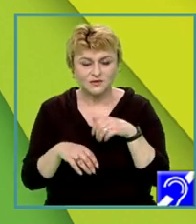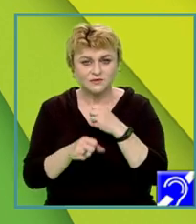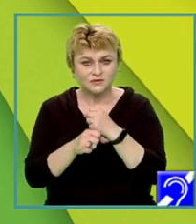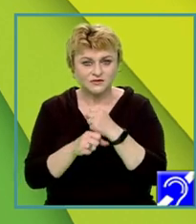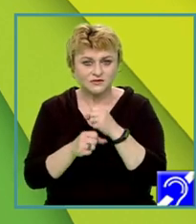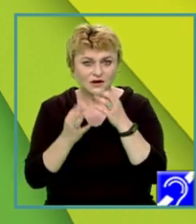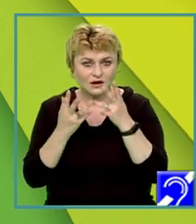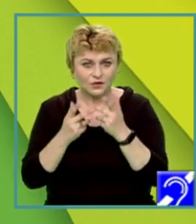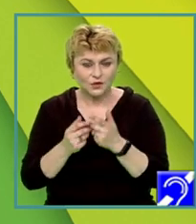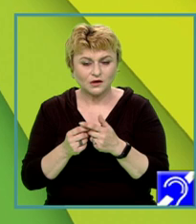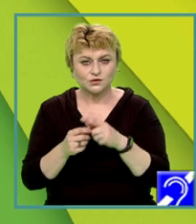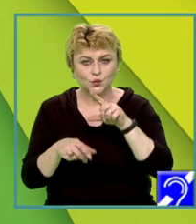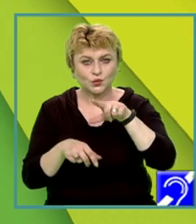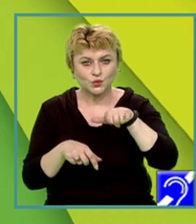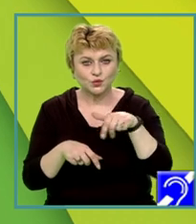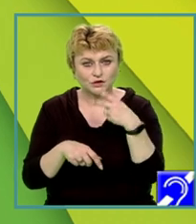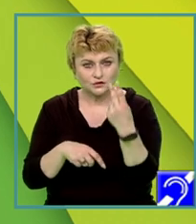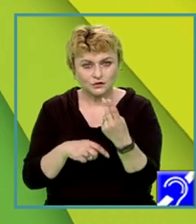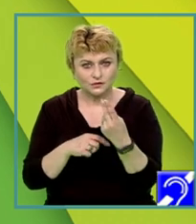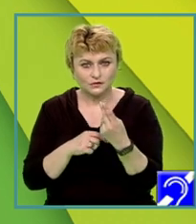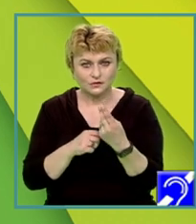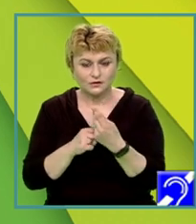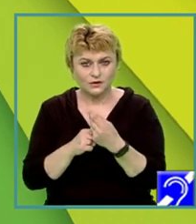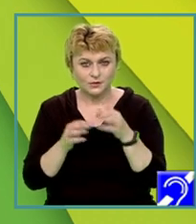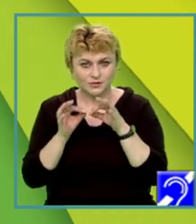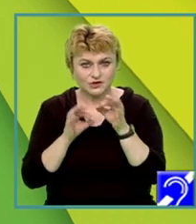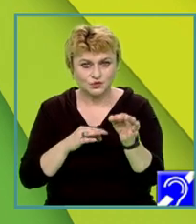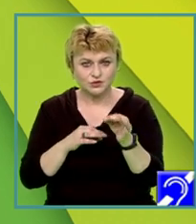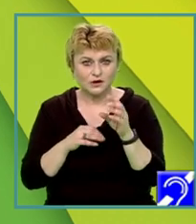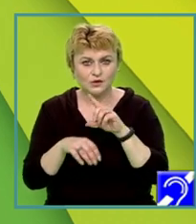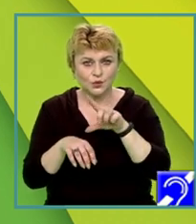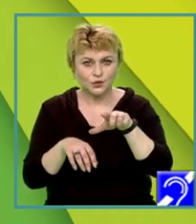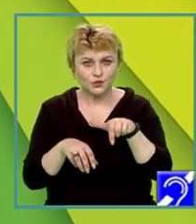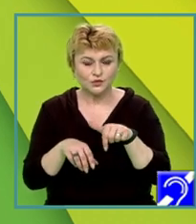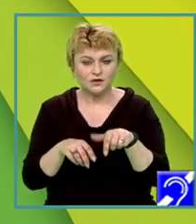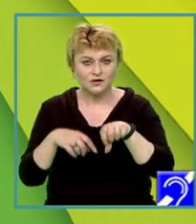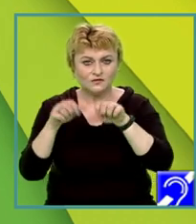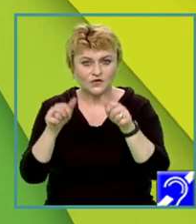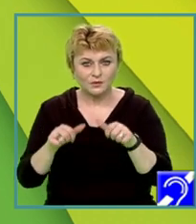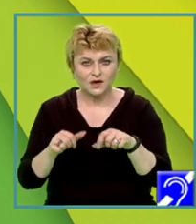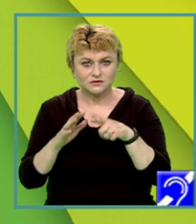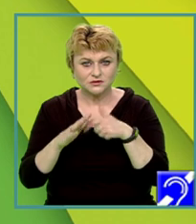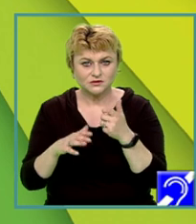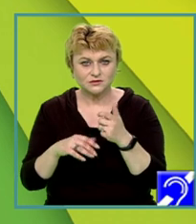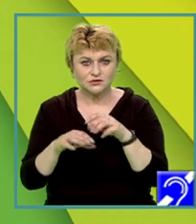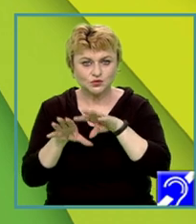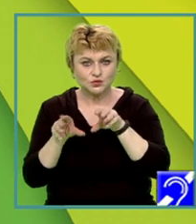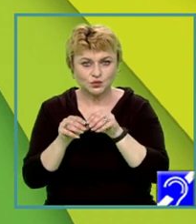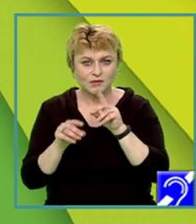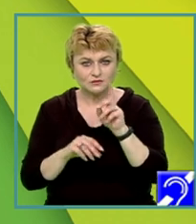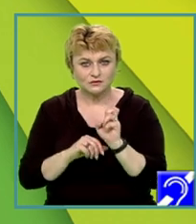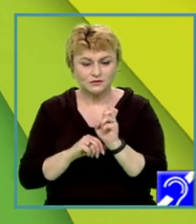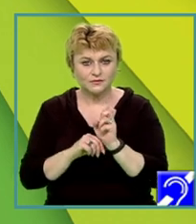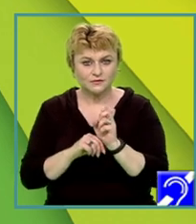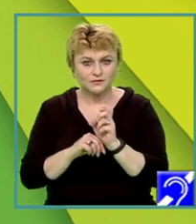unghiului dintre cele două bisectoare adică măsura unghiului m o n format și el din sumă de